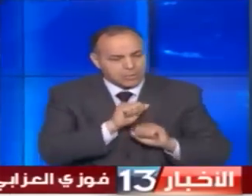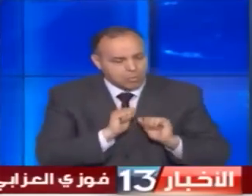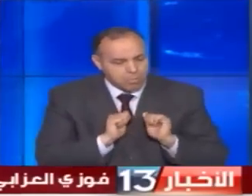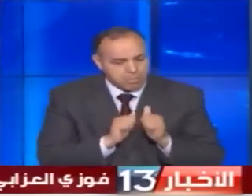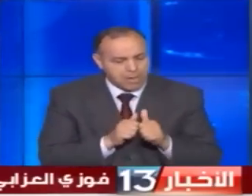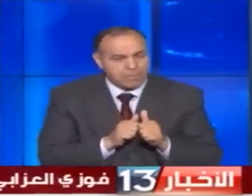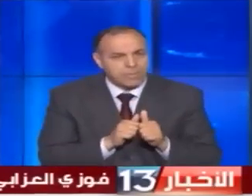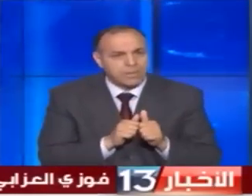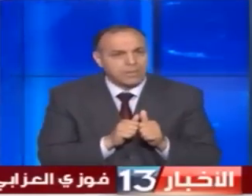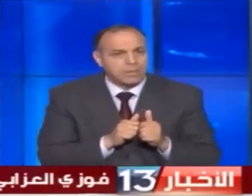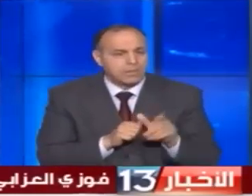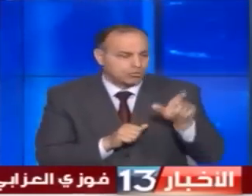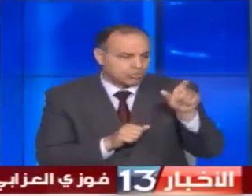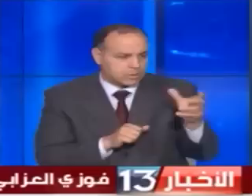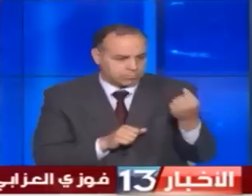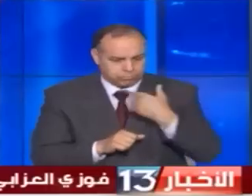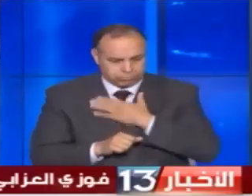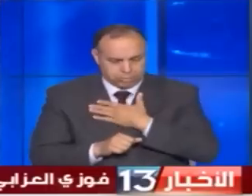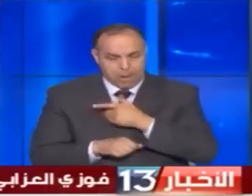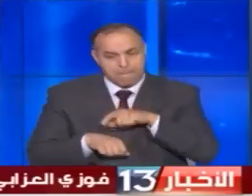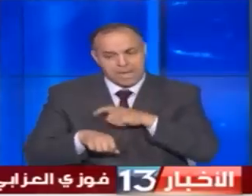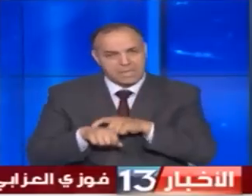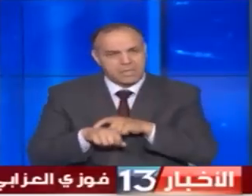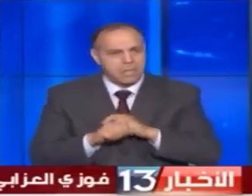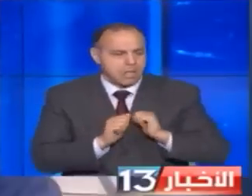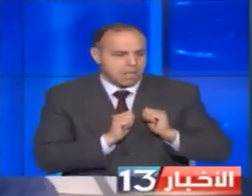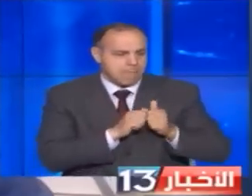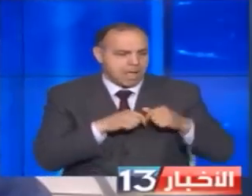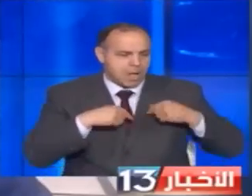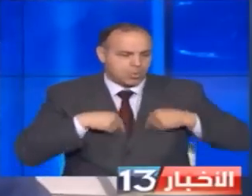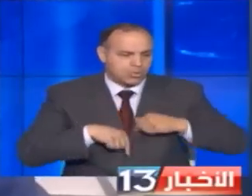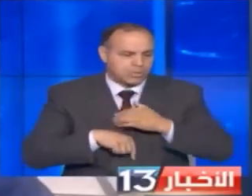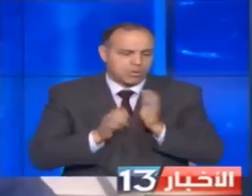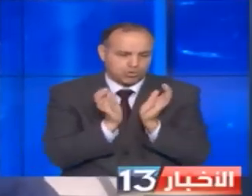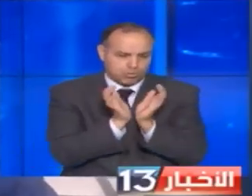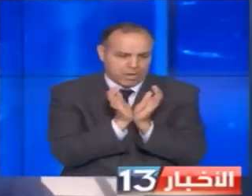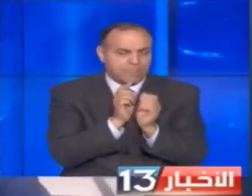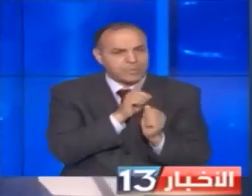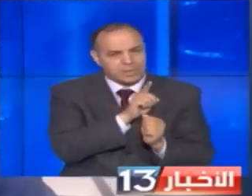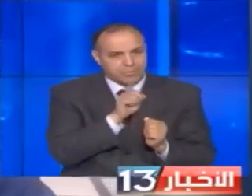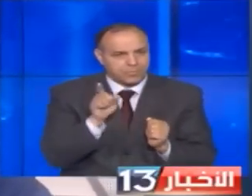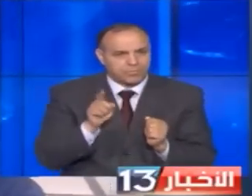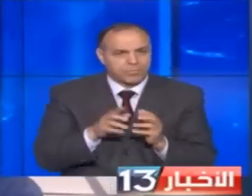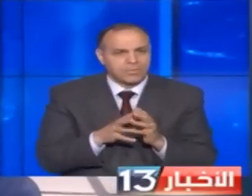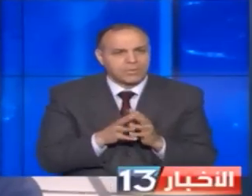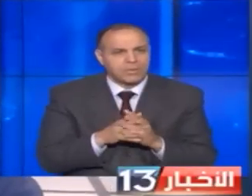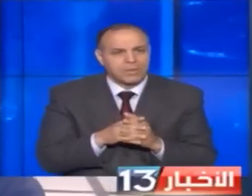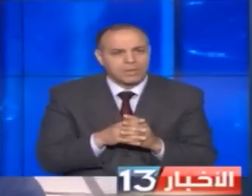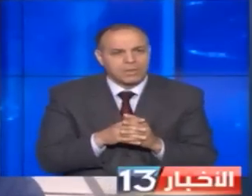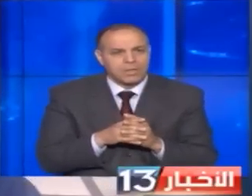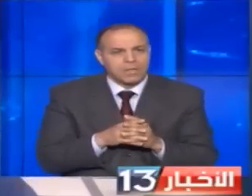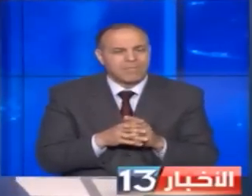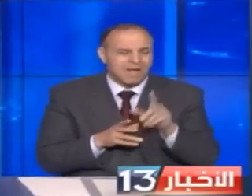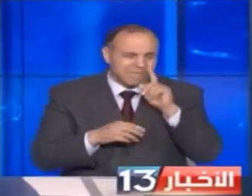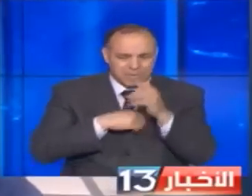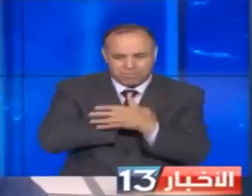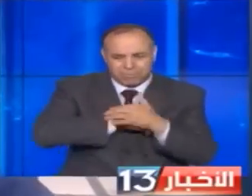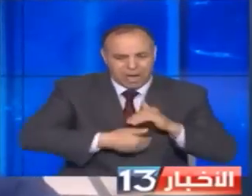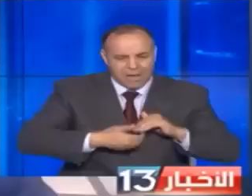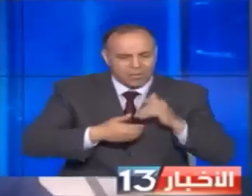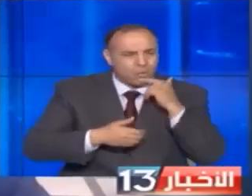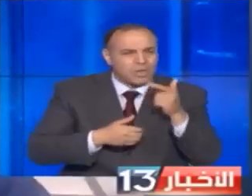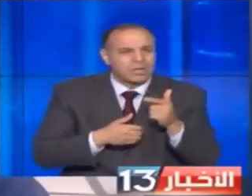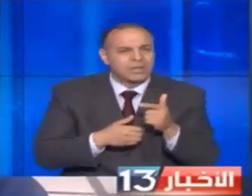ياخذوها فيه والناس وزاره الشؤون الاجتماعيه عن طريق ال اه ال ال ال الم لجنه الاجتماعيه اللي